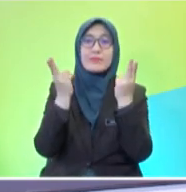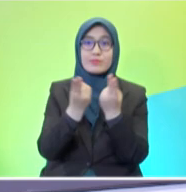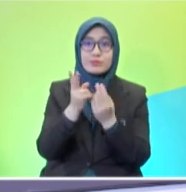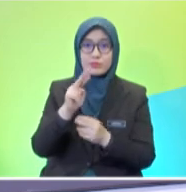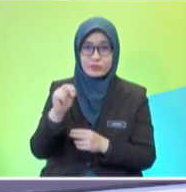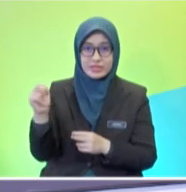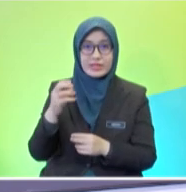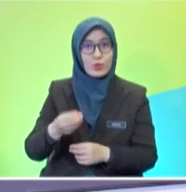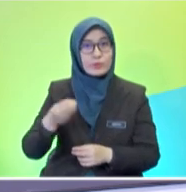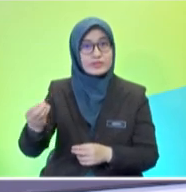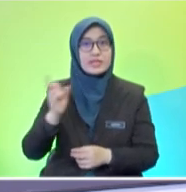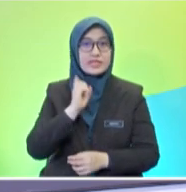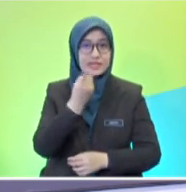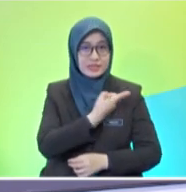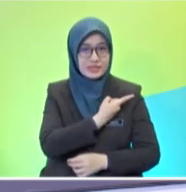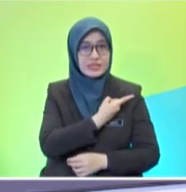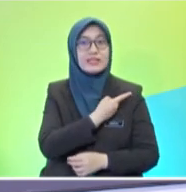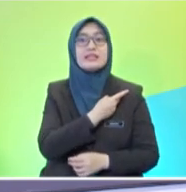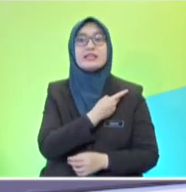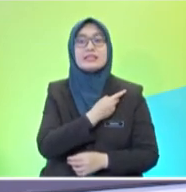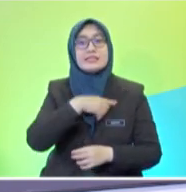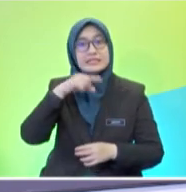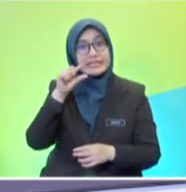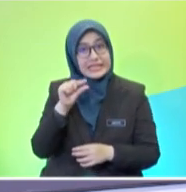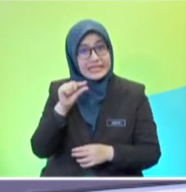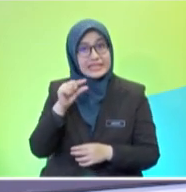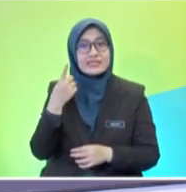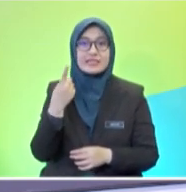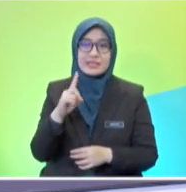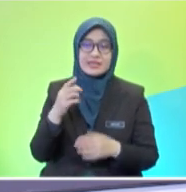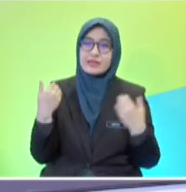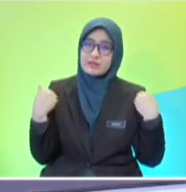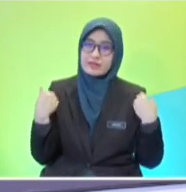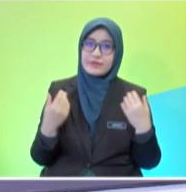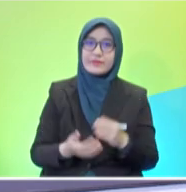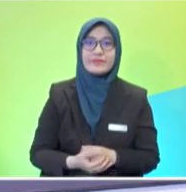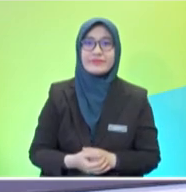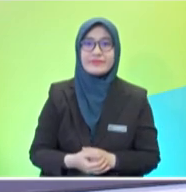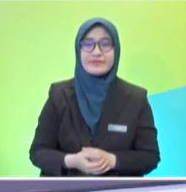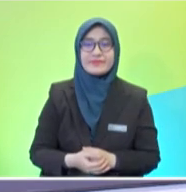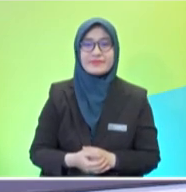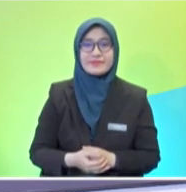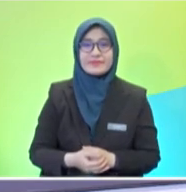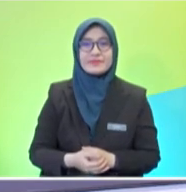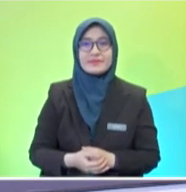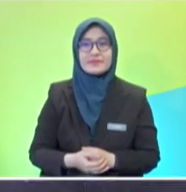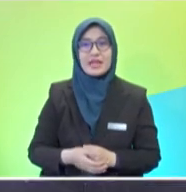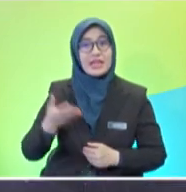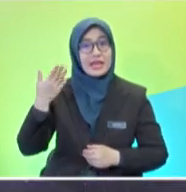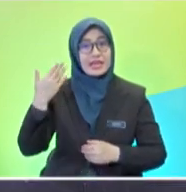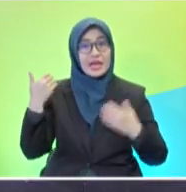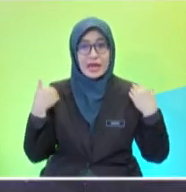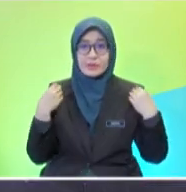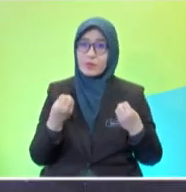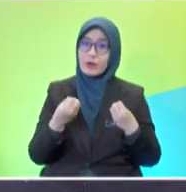operasi tulang itu mengeluarkan objek daripada himpunan yang banyak tadi kedua kaki tepi ambil